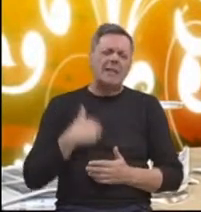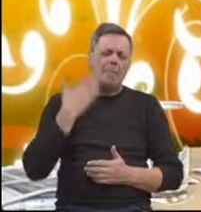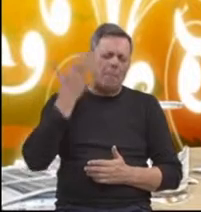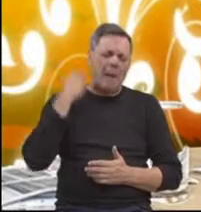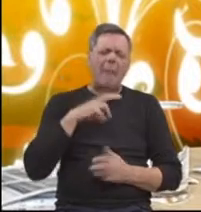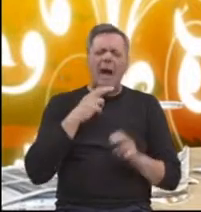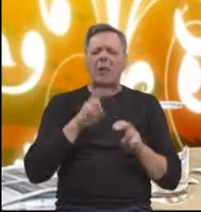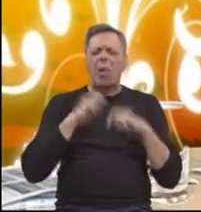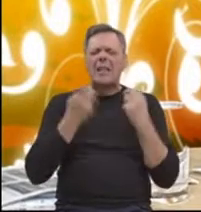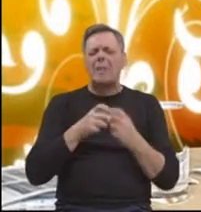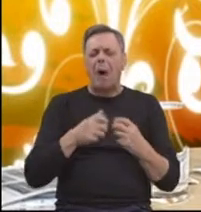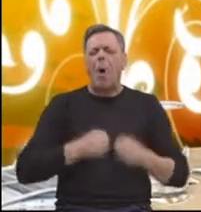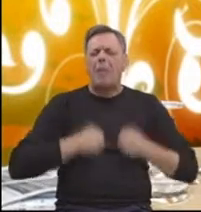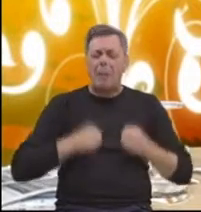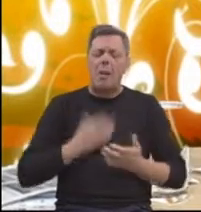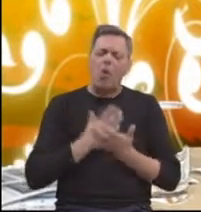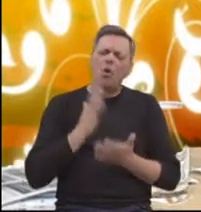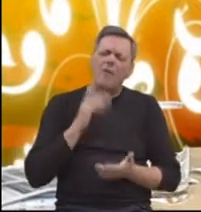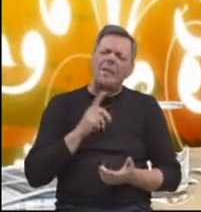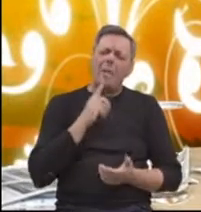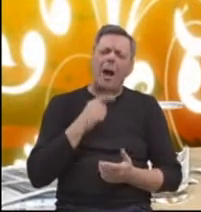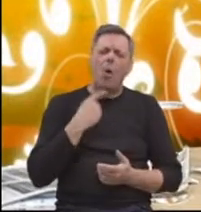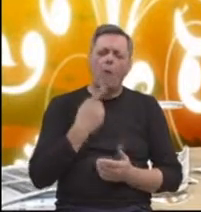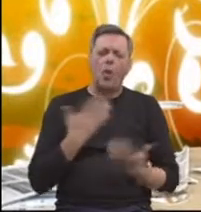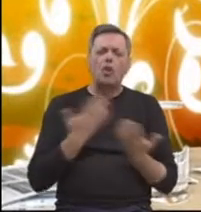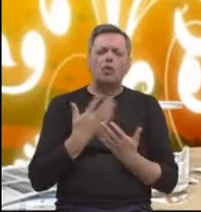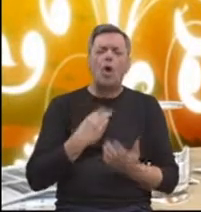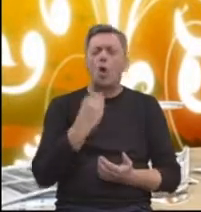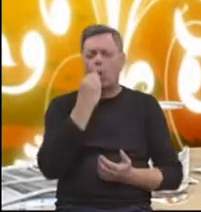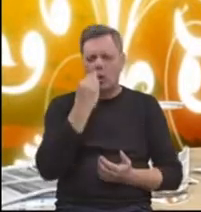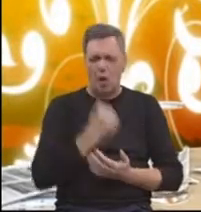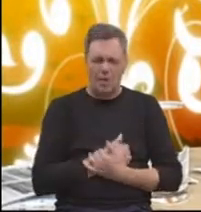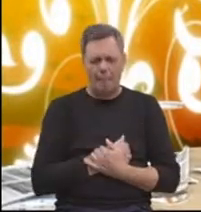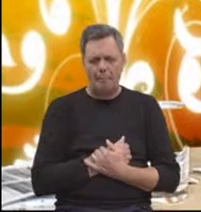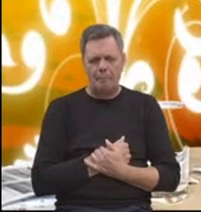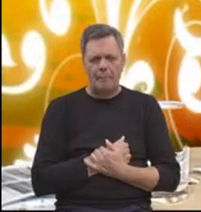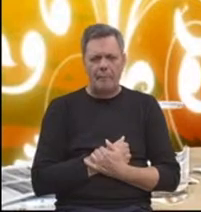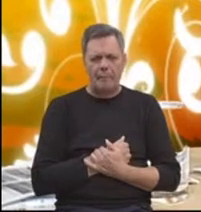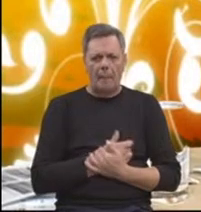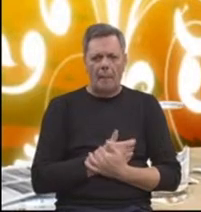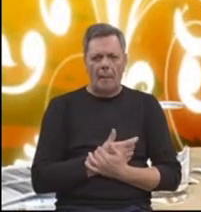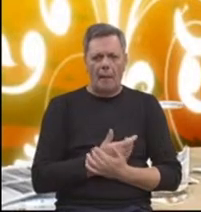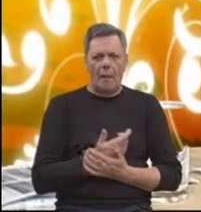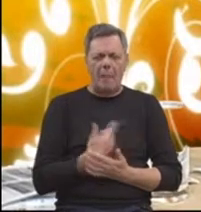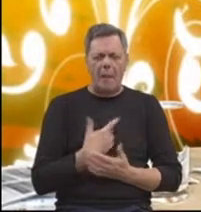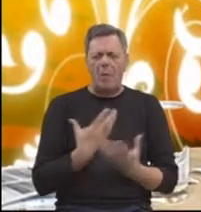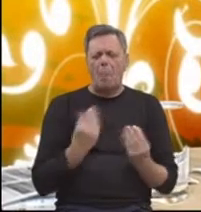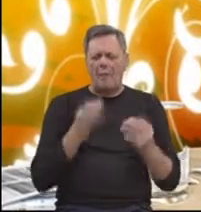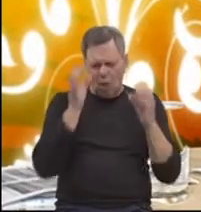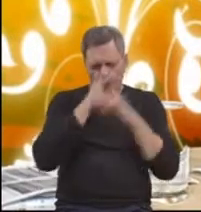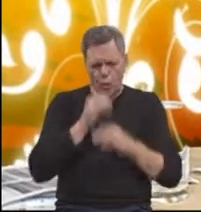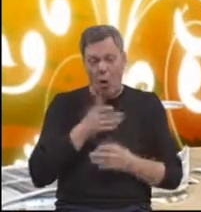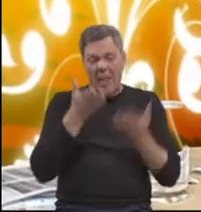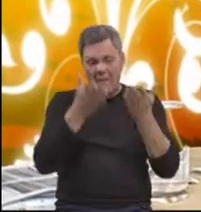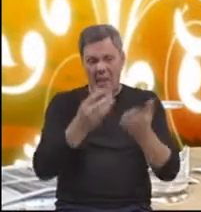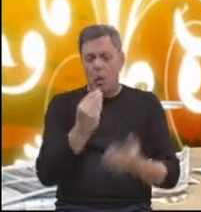kongresima o debljini, još uvijek se je malo govorilo što je to nutricionizam. kad je meni bilo pretužno da vi